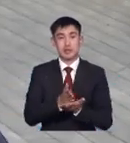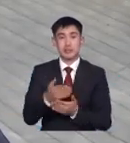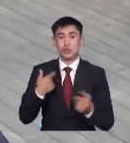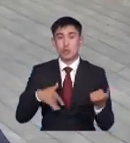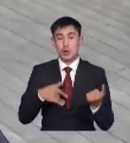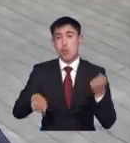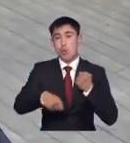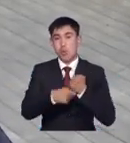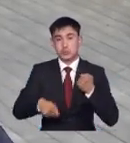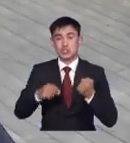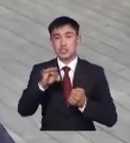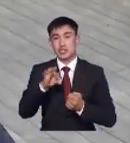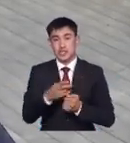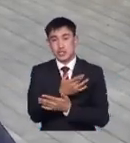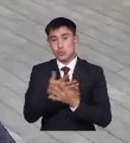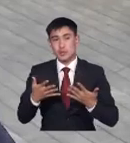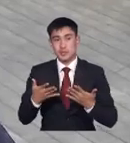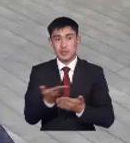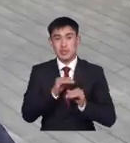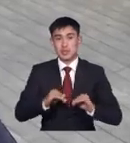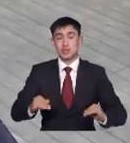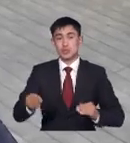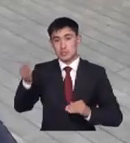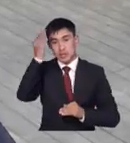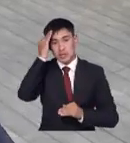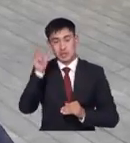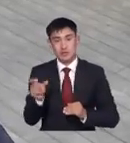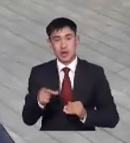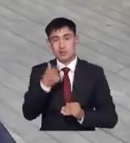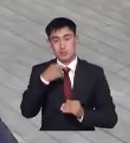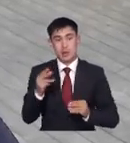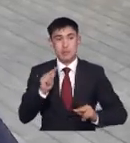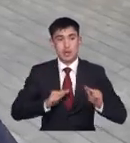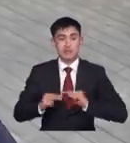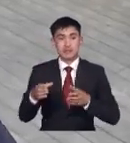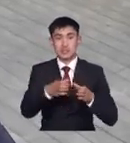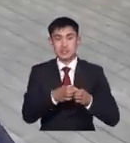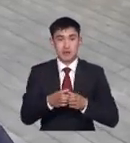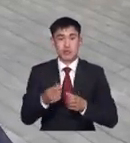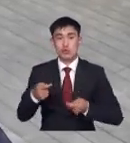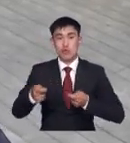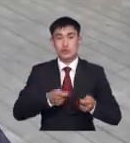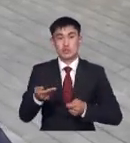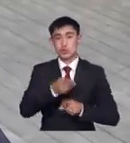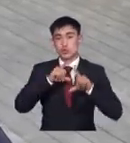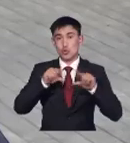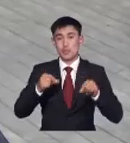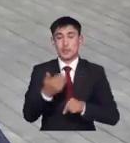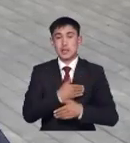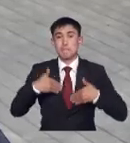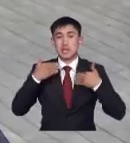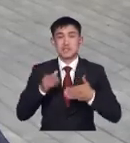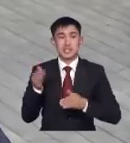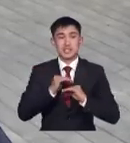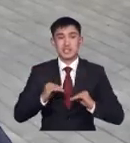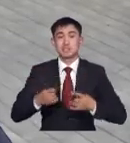Домбра, кубыс, житыген и другие. Дети у нас очень талантливые. От себя и преподавательского состава, от руководства нашей школы. Хотим поздравить